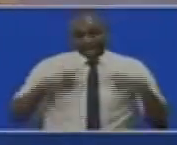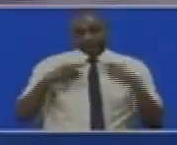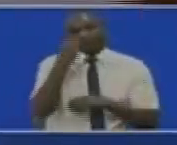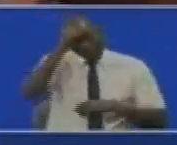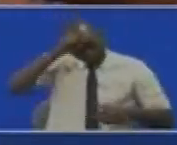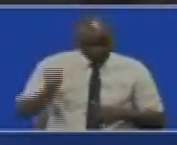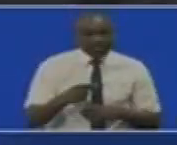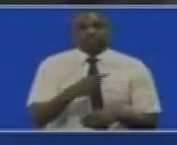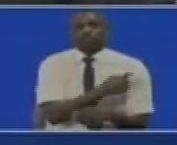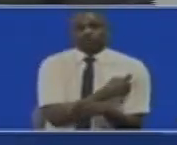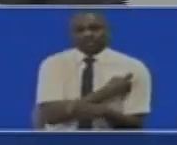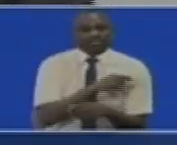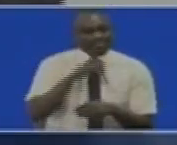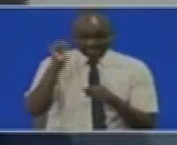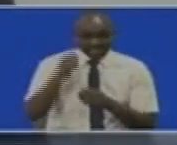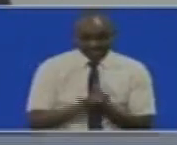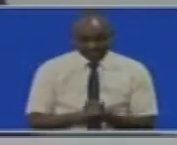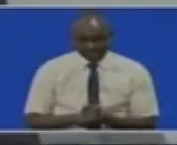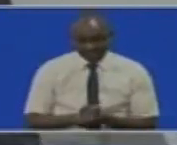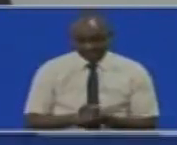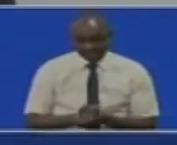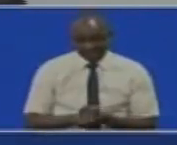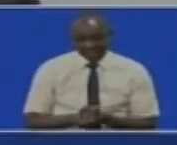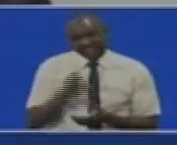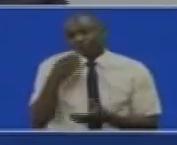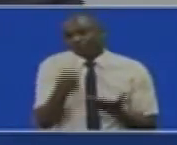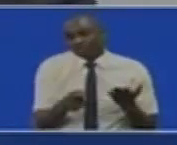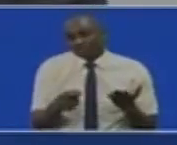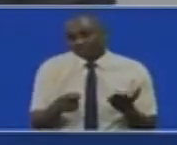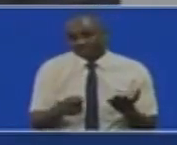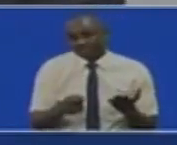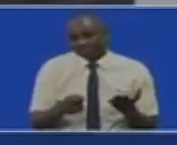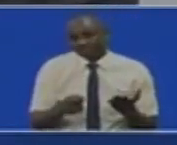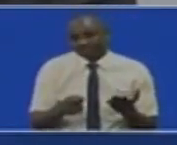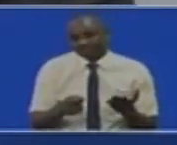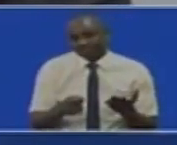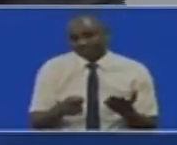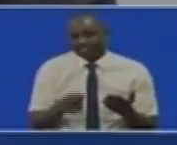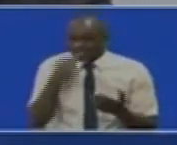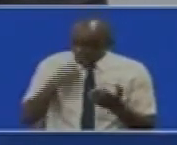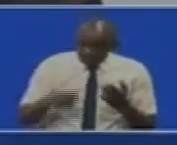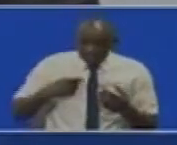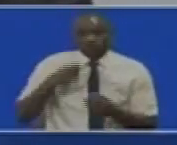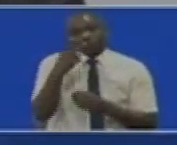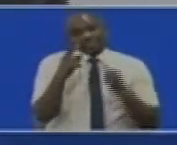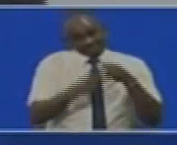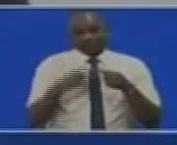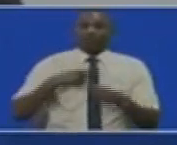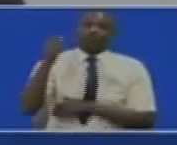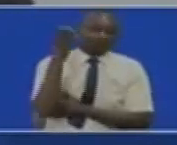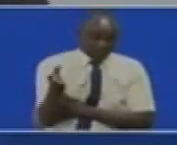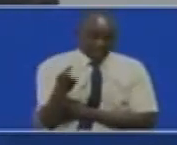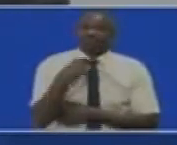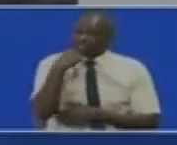5000 kote nchini. We can't negotiate with the news around our necks. We will not. On the 26th we will report there. And let me